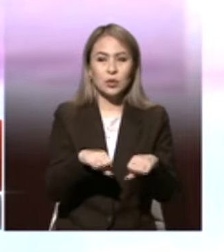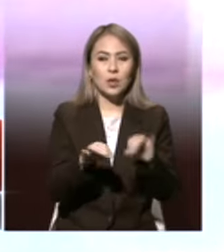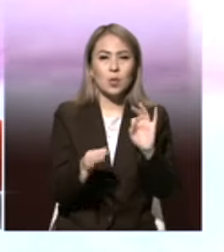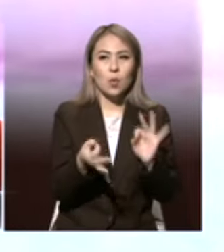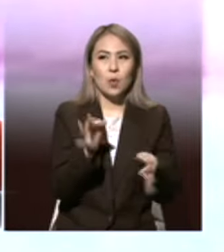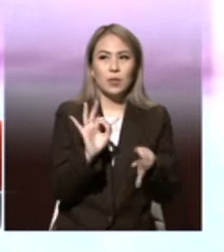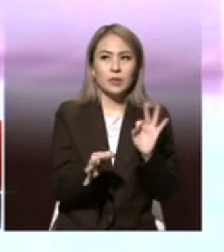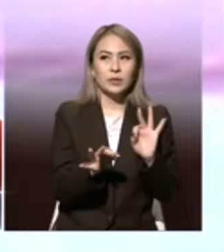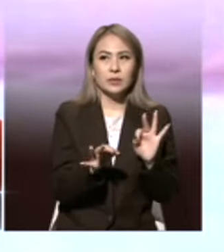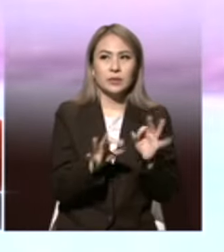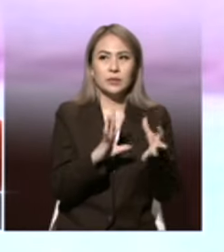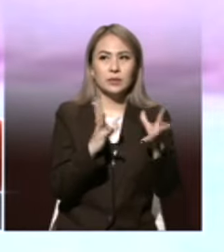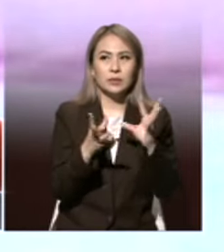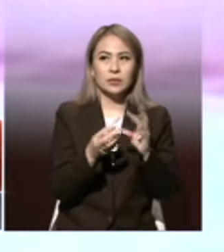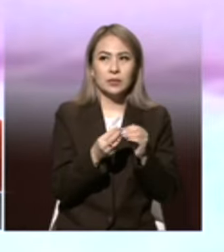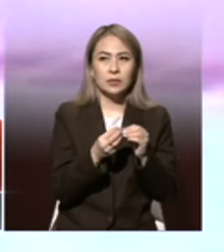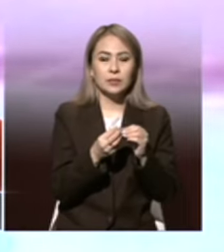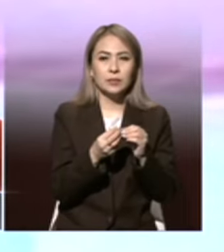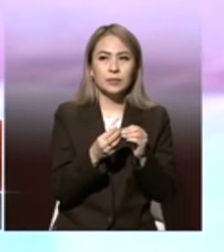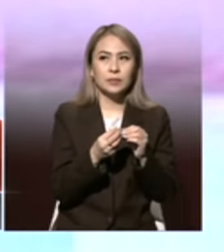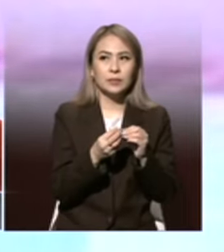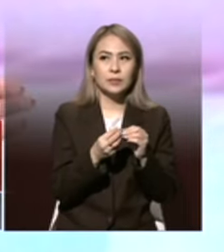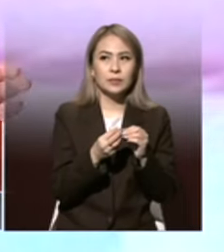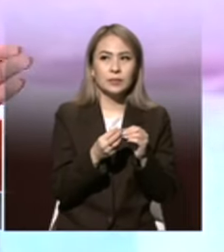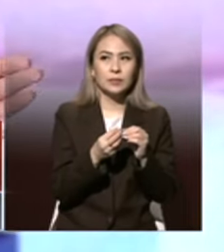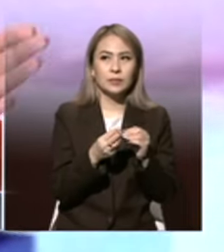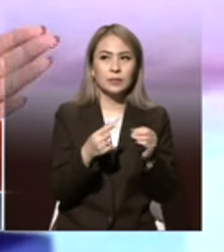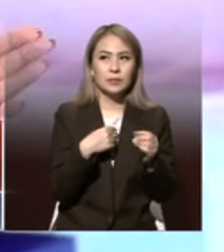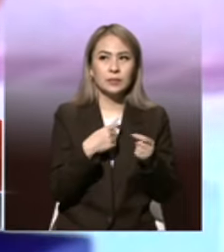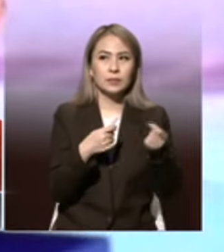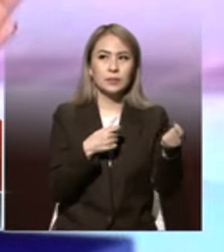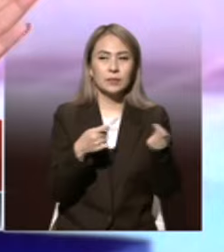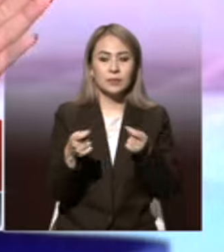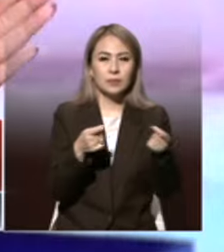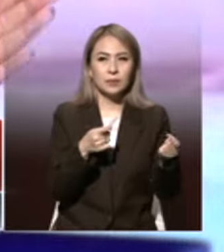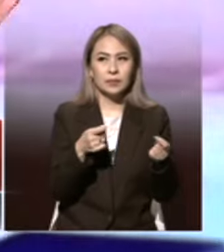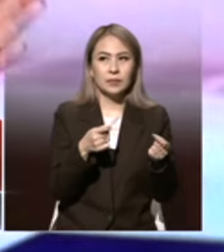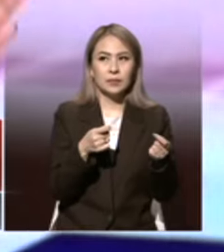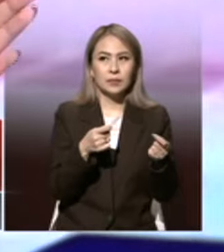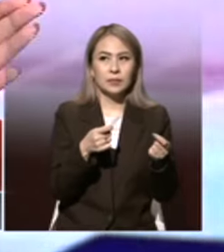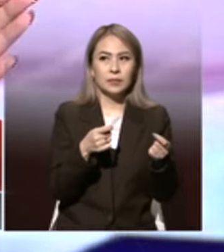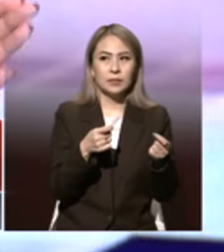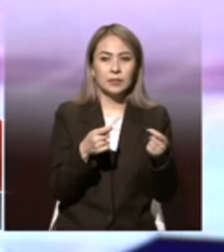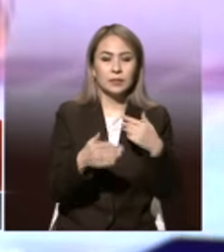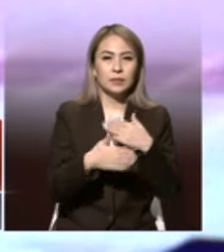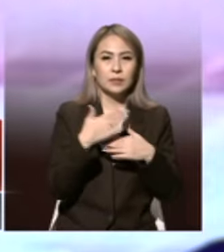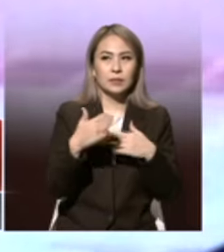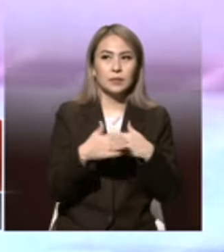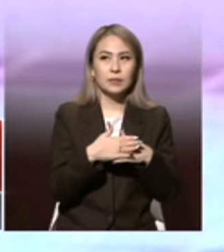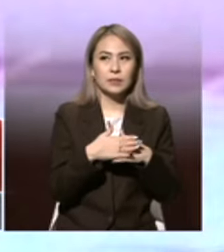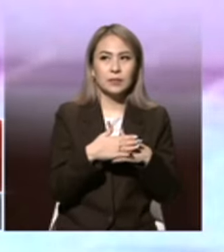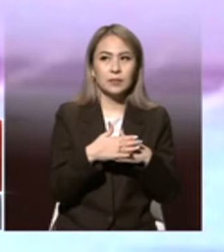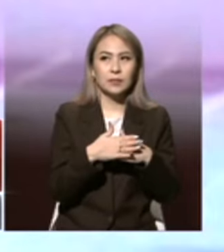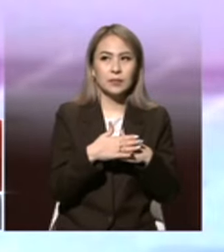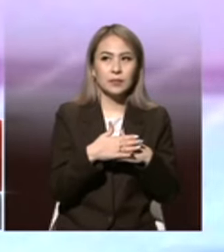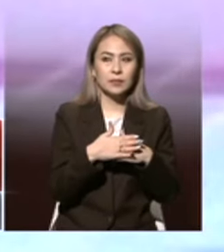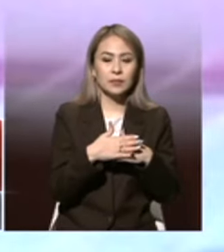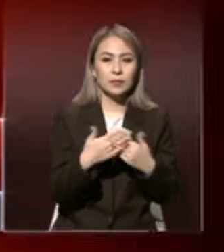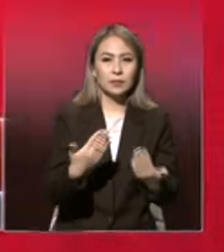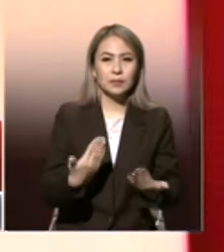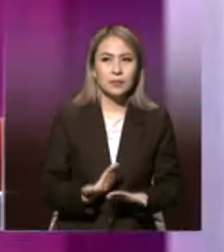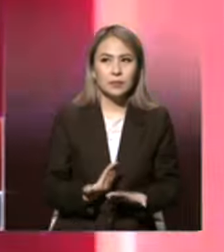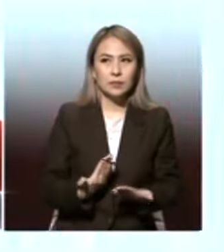нормалар өзінің нәтижесін беріп жатқандықтан мен осылай әкімшілікпен, әкімшілік жазамен да біз осы